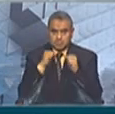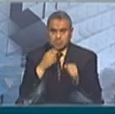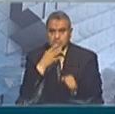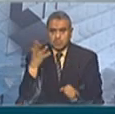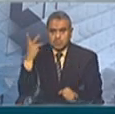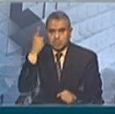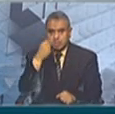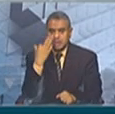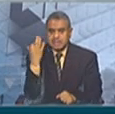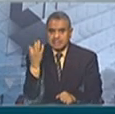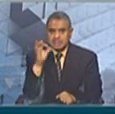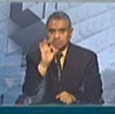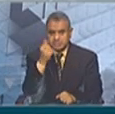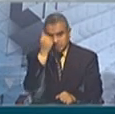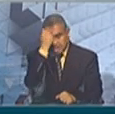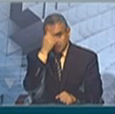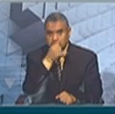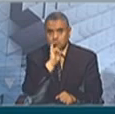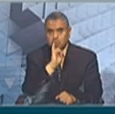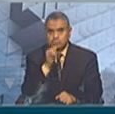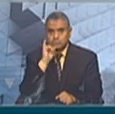إلى